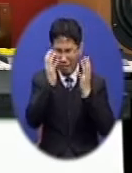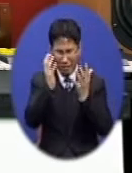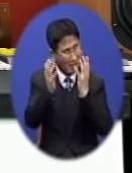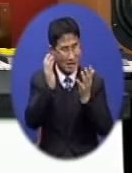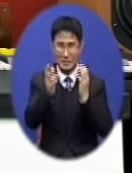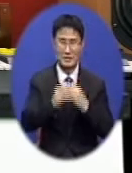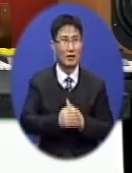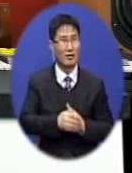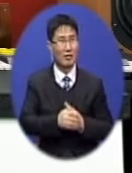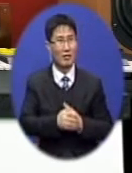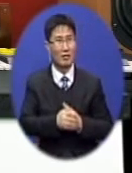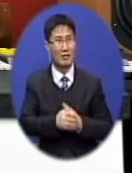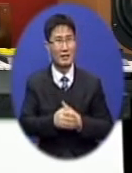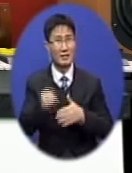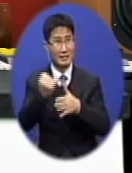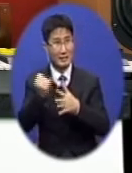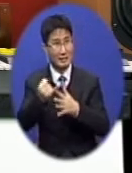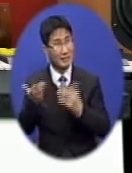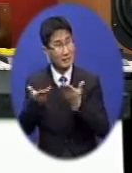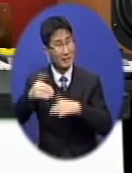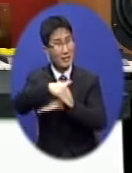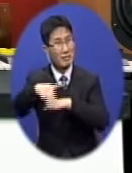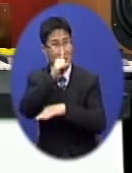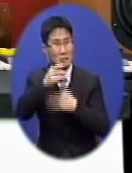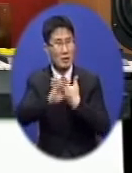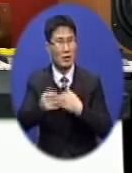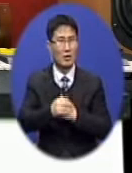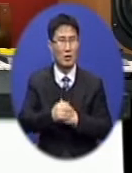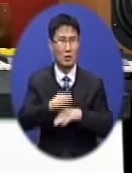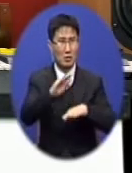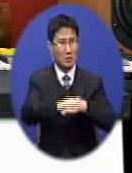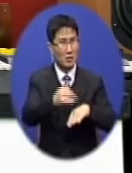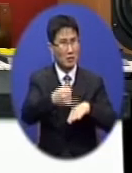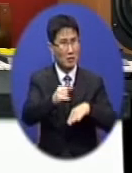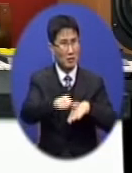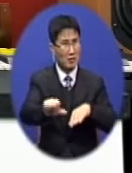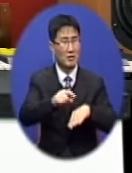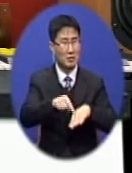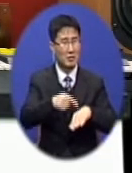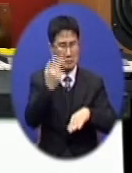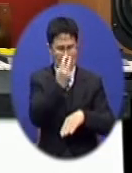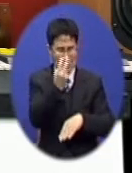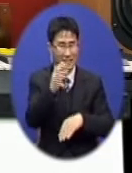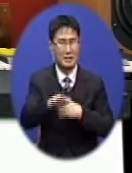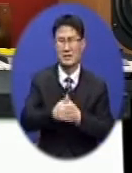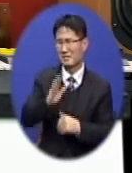그러니까요. 큰딸, 작은딸님이 지금 일 다니시고 하면 또 이렇게 손주, 손녀를 봐주셔야 되잖아요. 아, 그러죠.